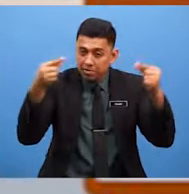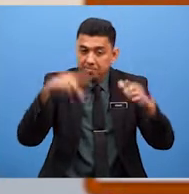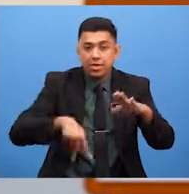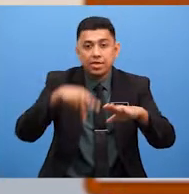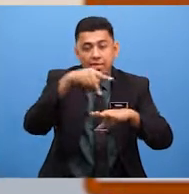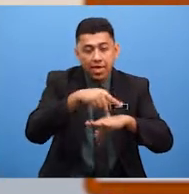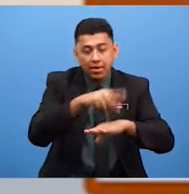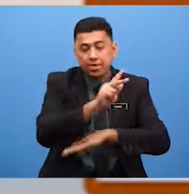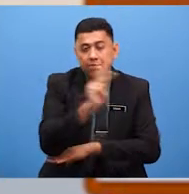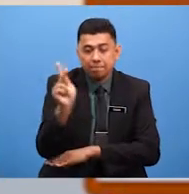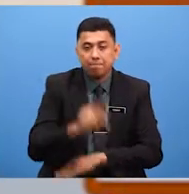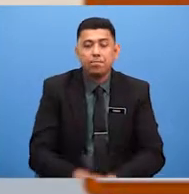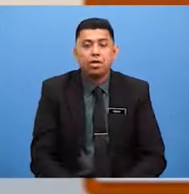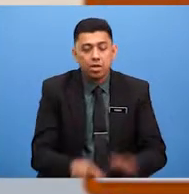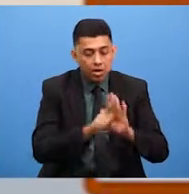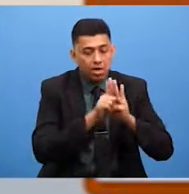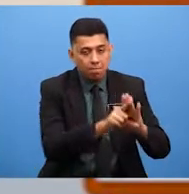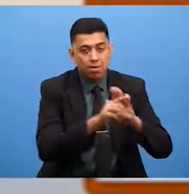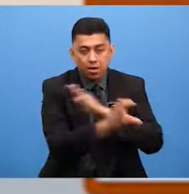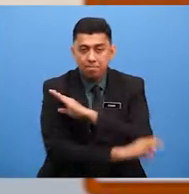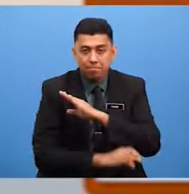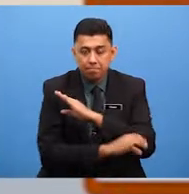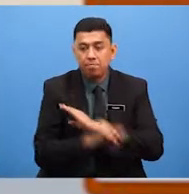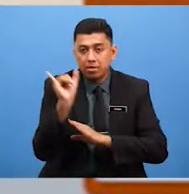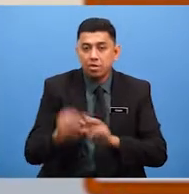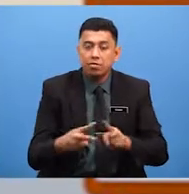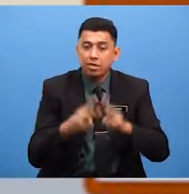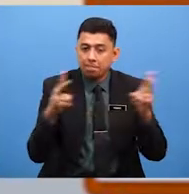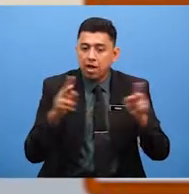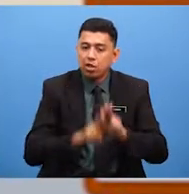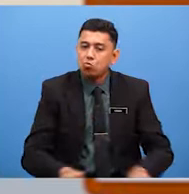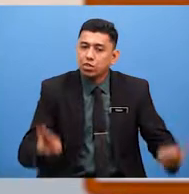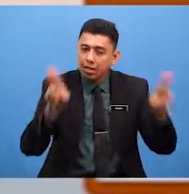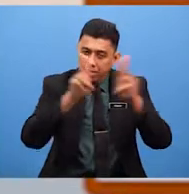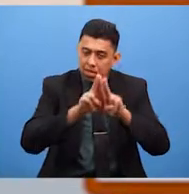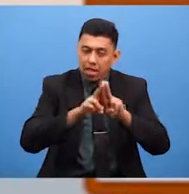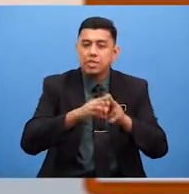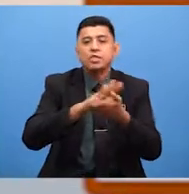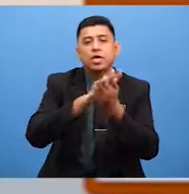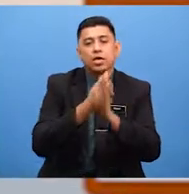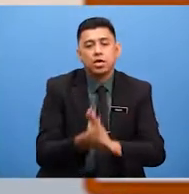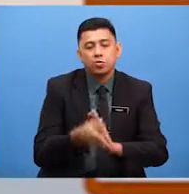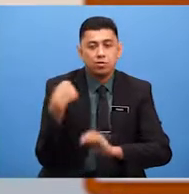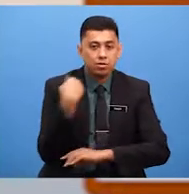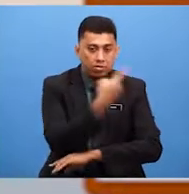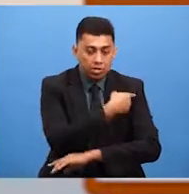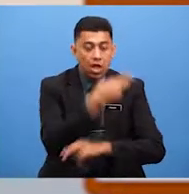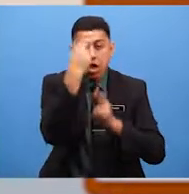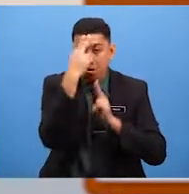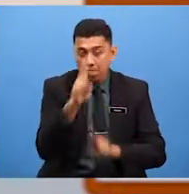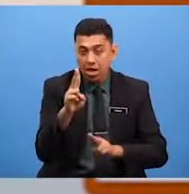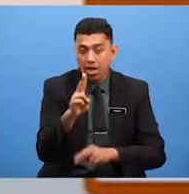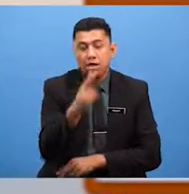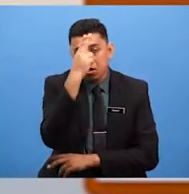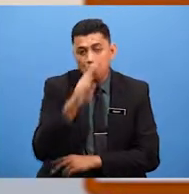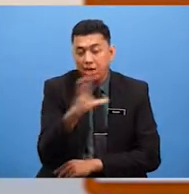gemilang merupakan lambang negara yang paling utama. Maka, kita harus hormat